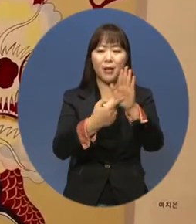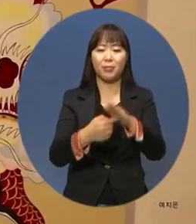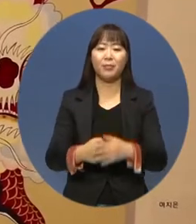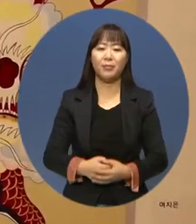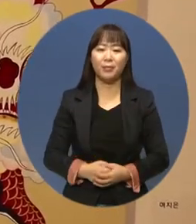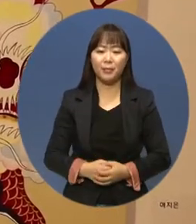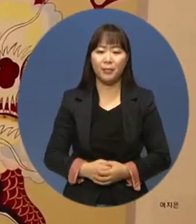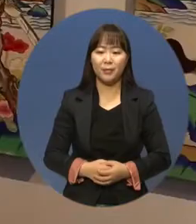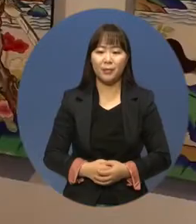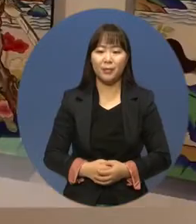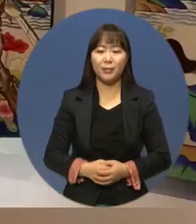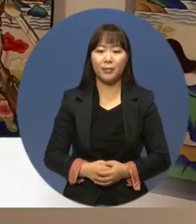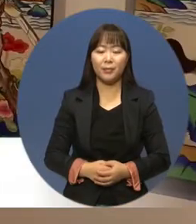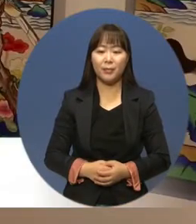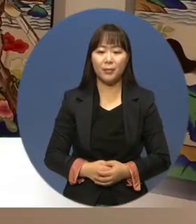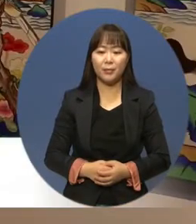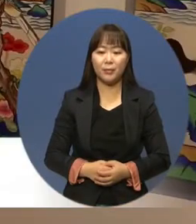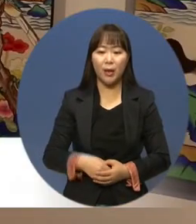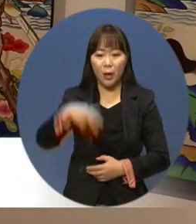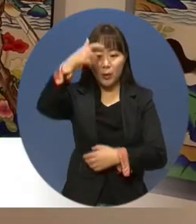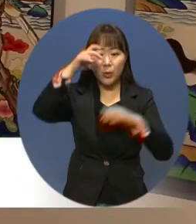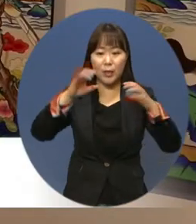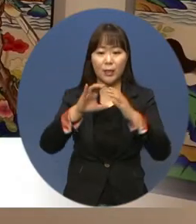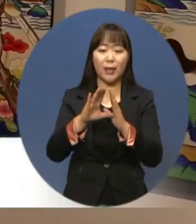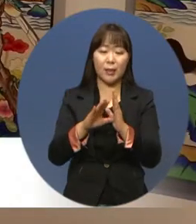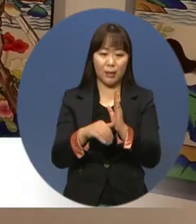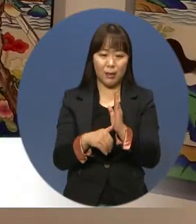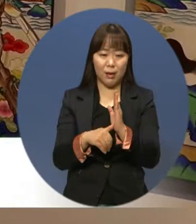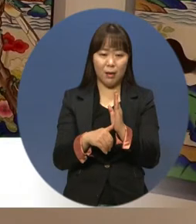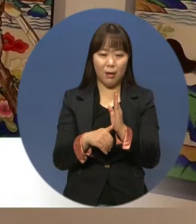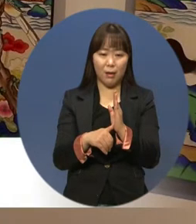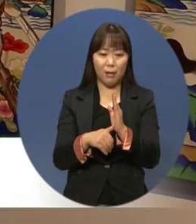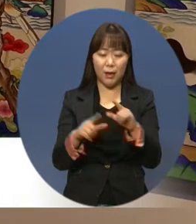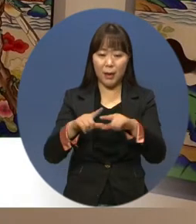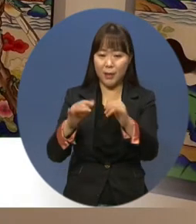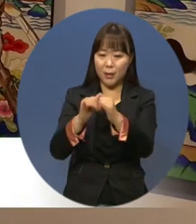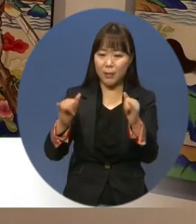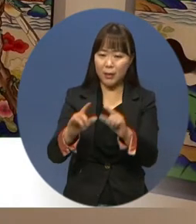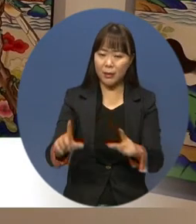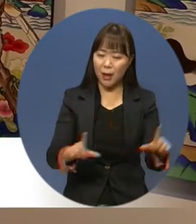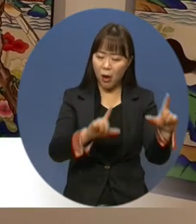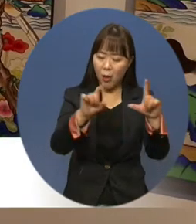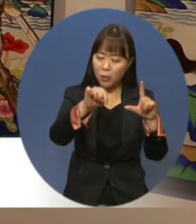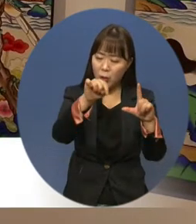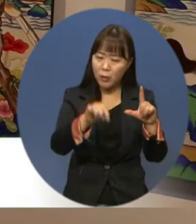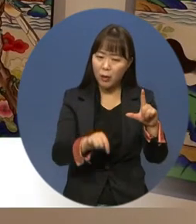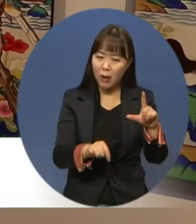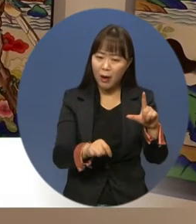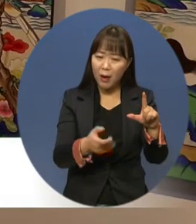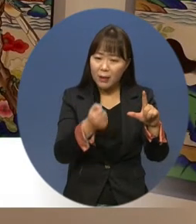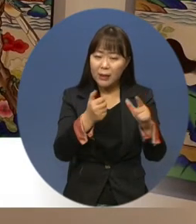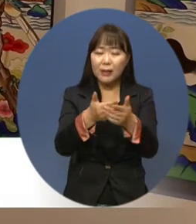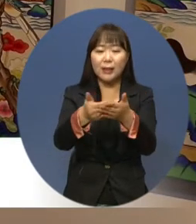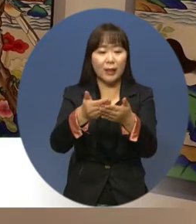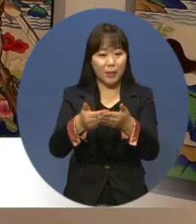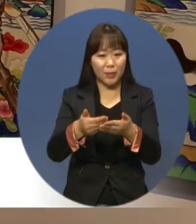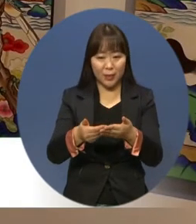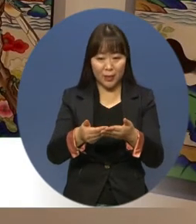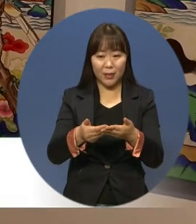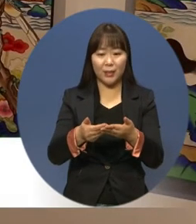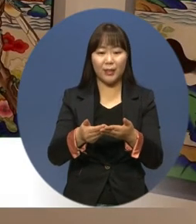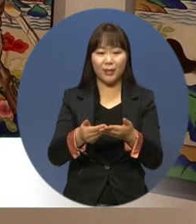살렸습니다. 조선시대 때 민초들이 생활 속에서 가졌던 그런 그림들을